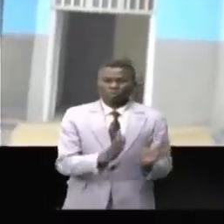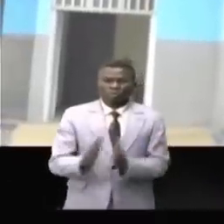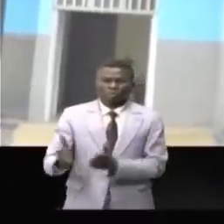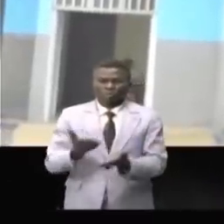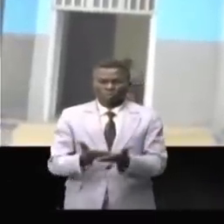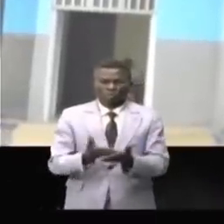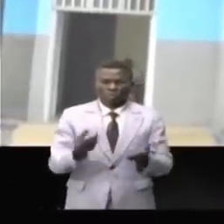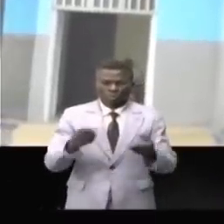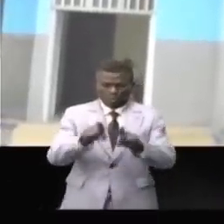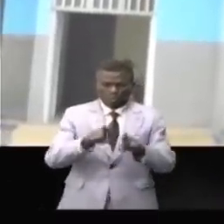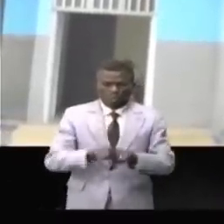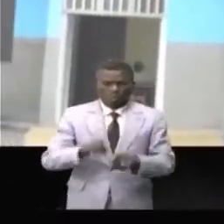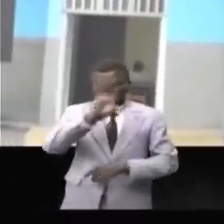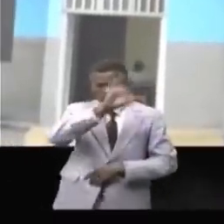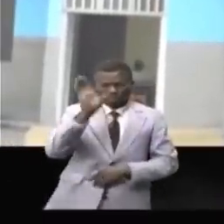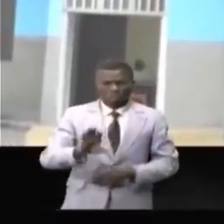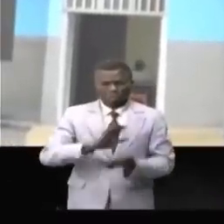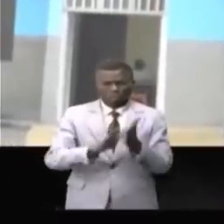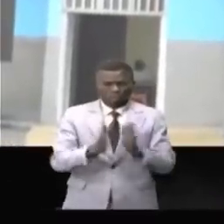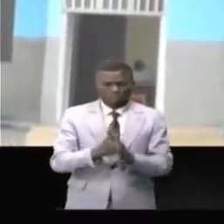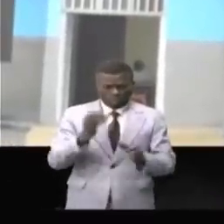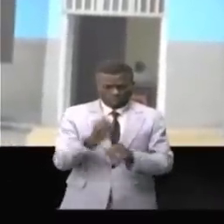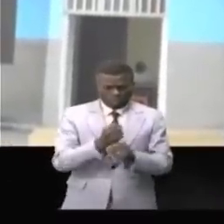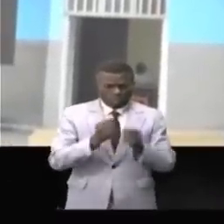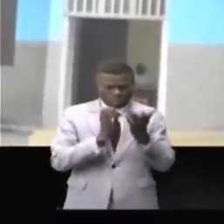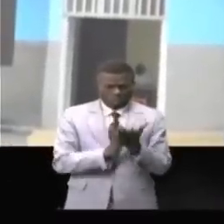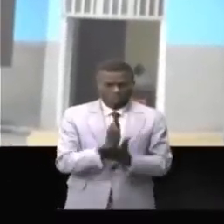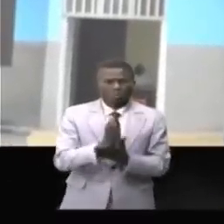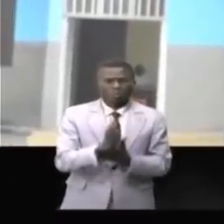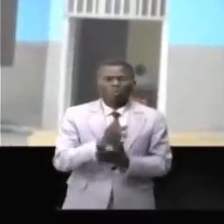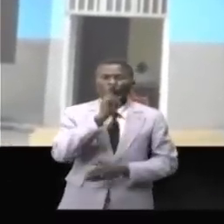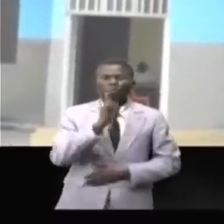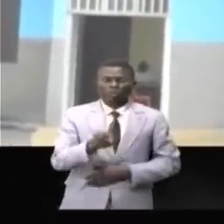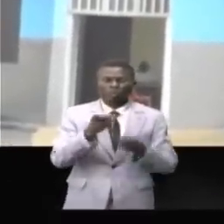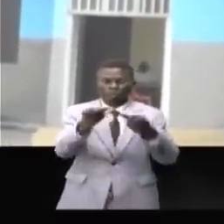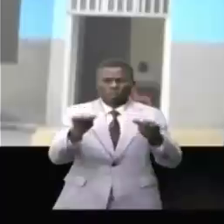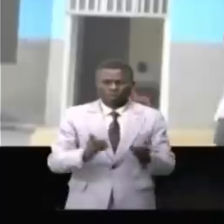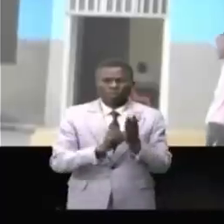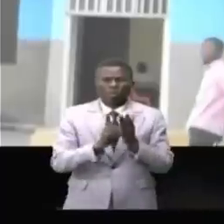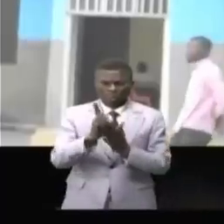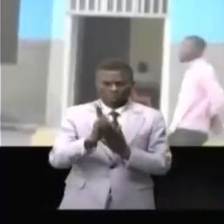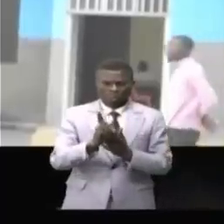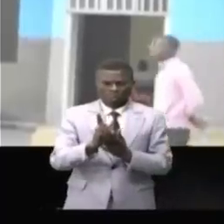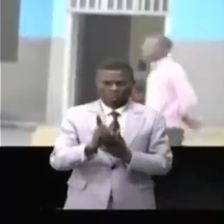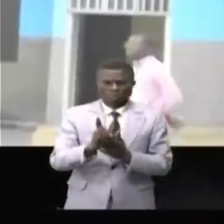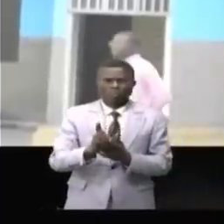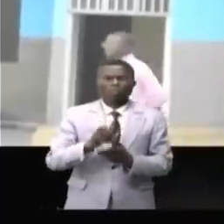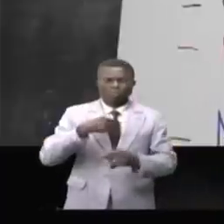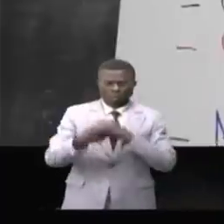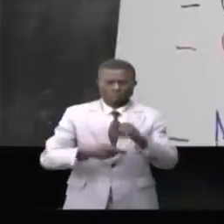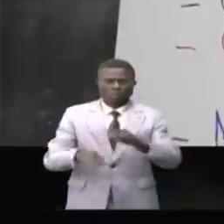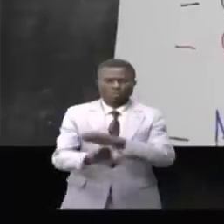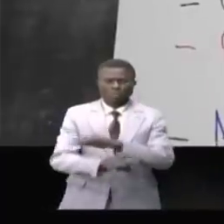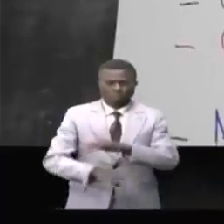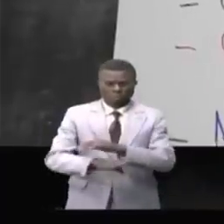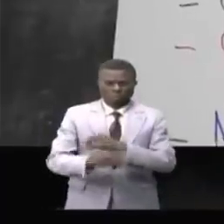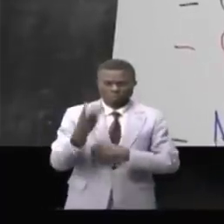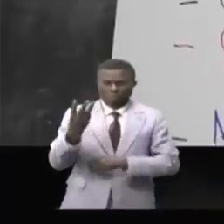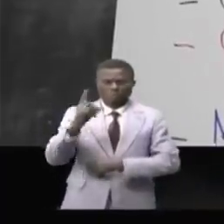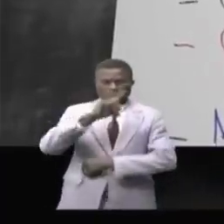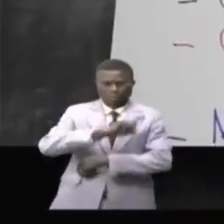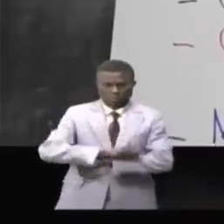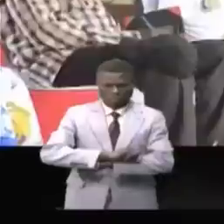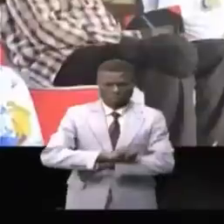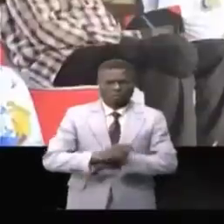Comme ça, nous aurons des communes qui vont fonctionner comme des vrais milieux d'impulsion du développement à partir de la base. Durant 3 jours,